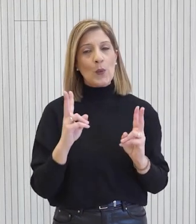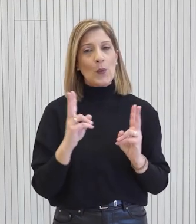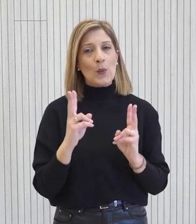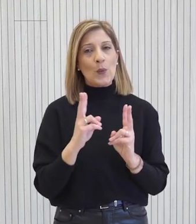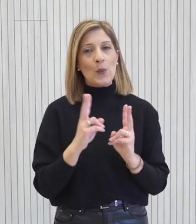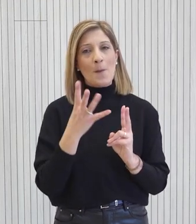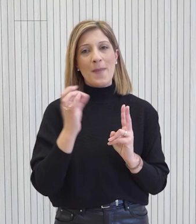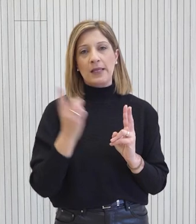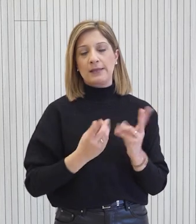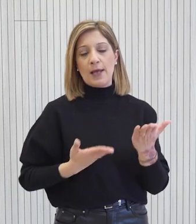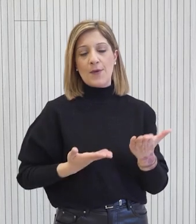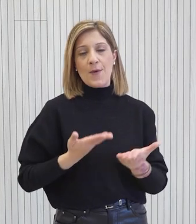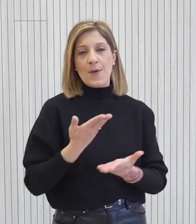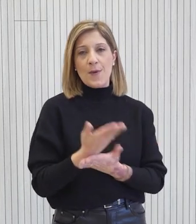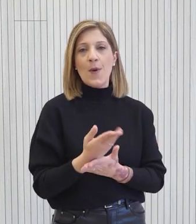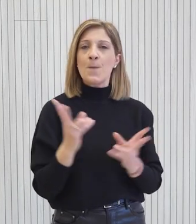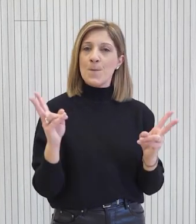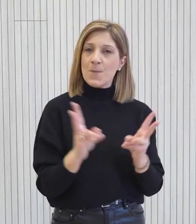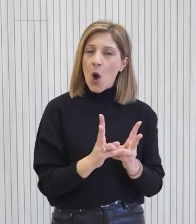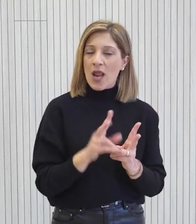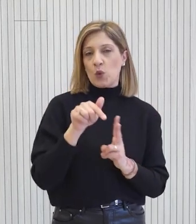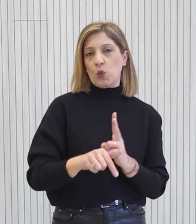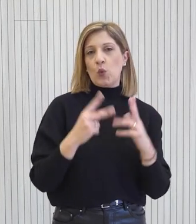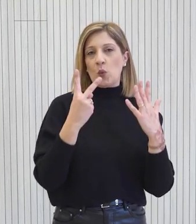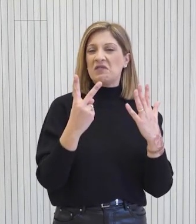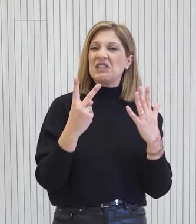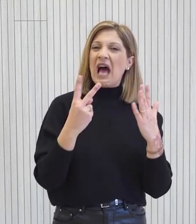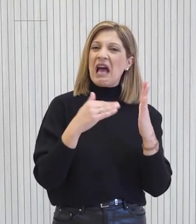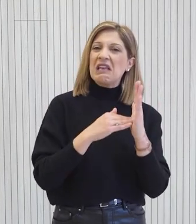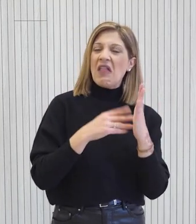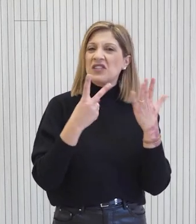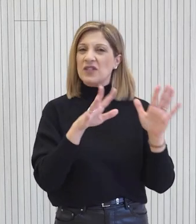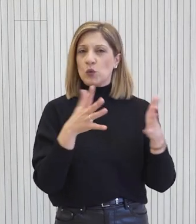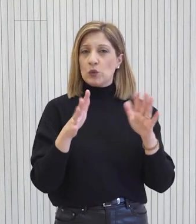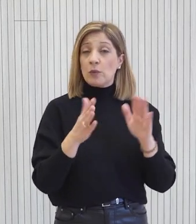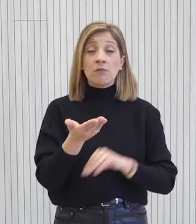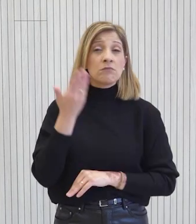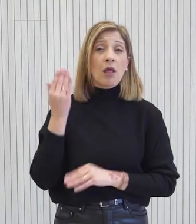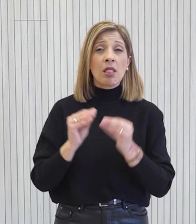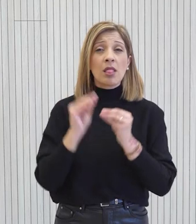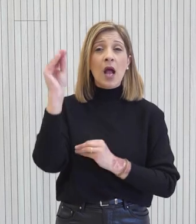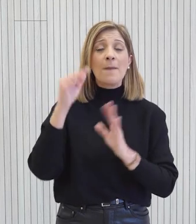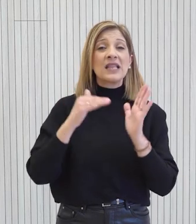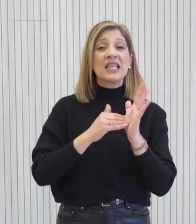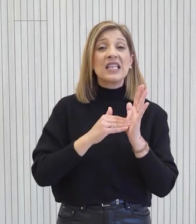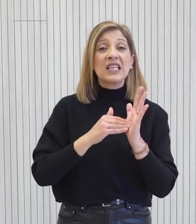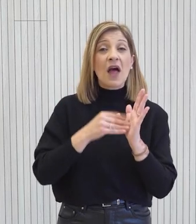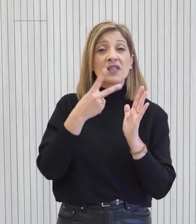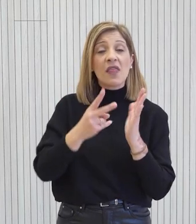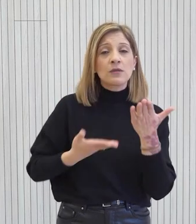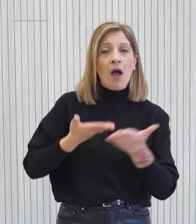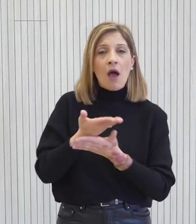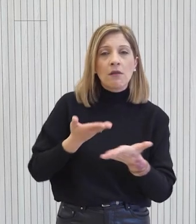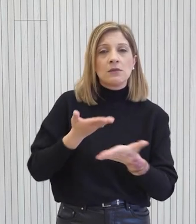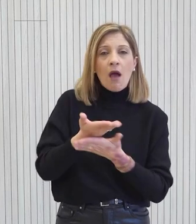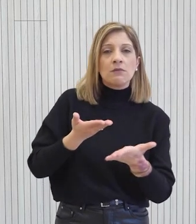του 50%, δηλαδή 7.700 περίπου, σε σύγκριση με 15.200 αιτήσεις που υποβλήθηκαν κατά